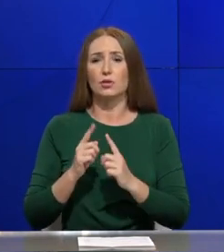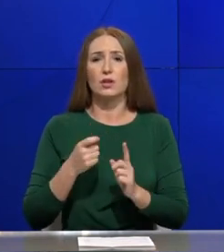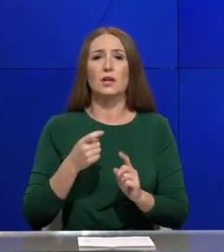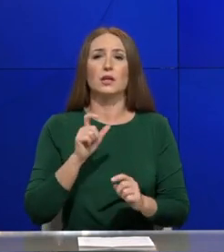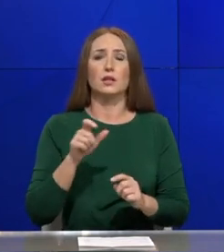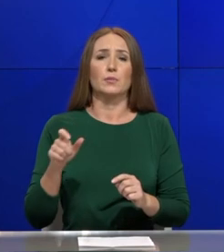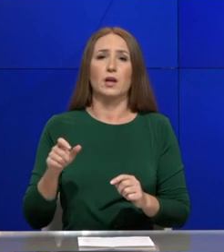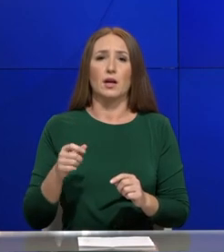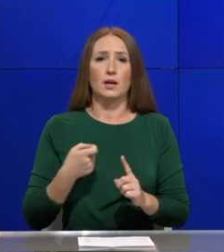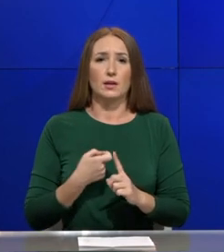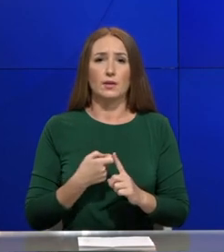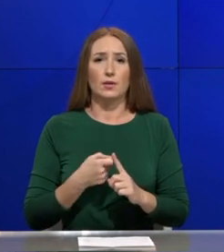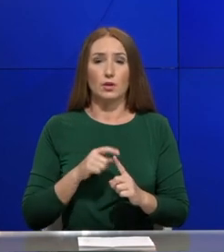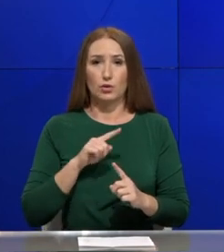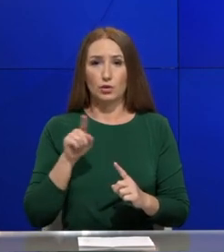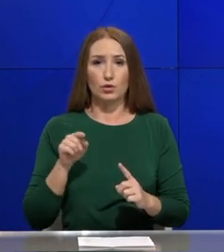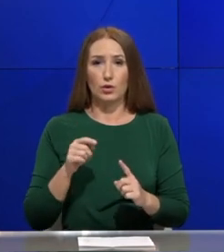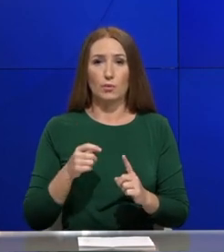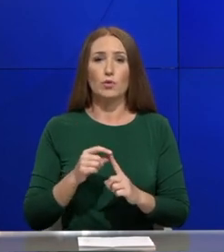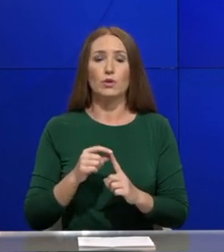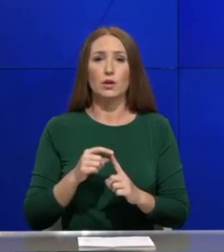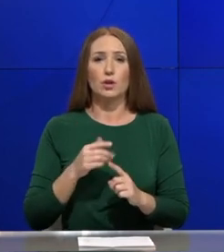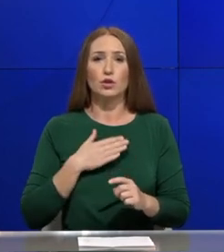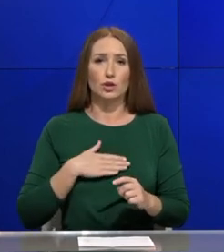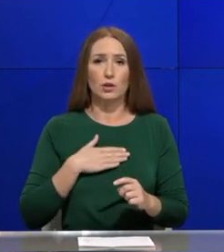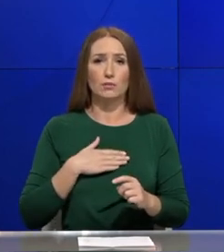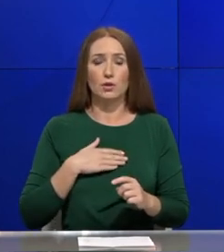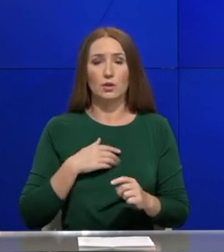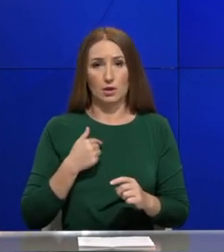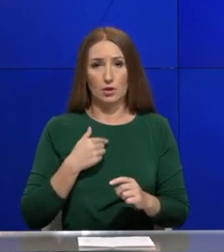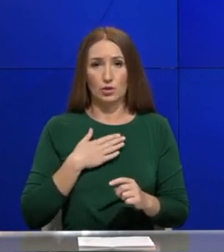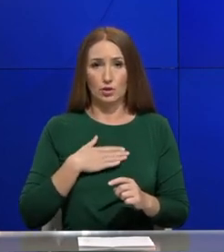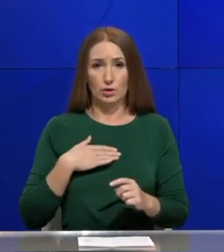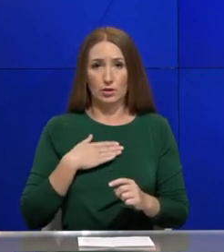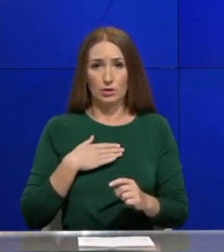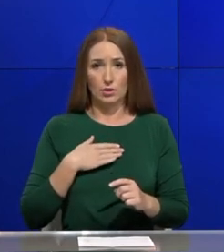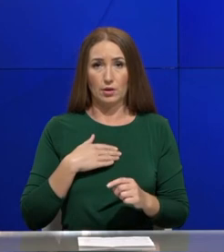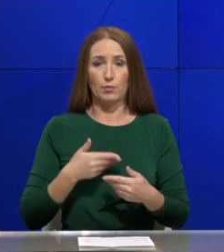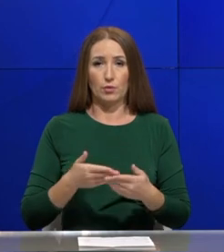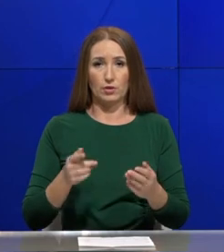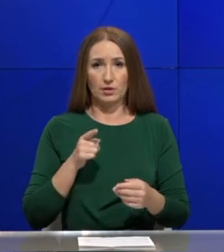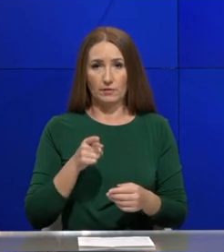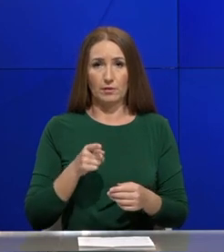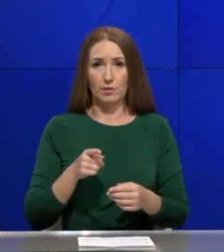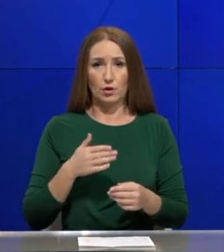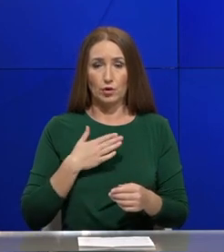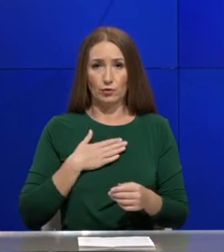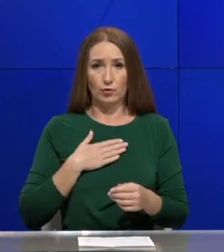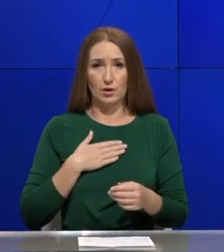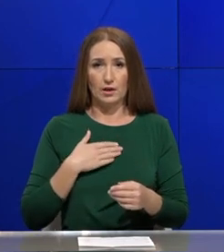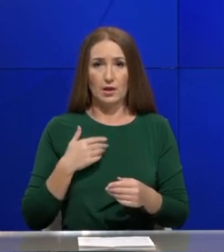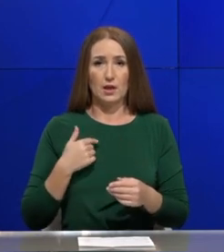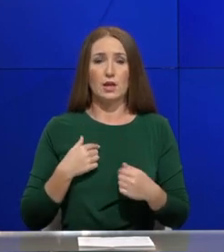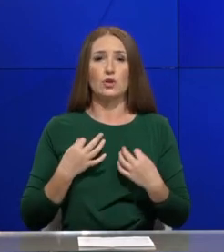Kalesije o njihovim potrebama i željama. Želim podijeliti s vama svoj